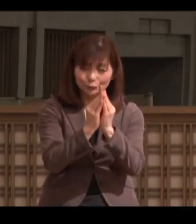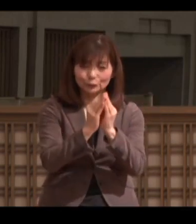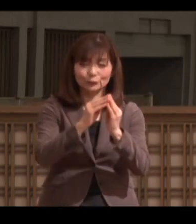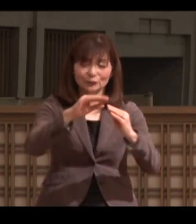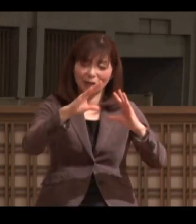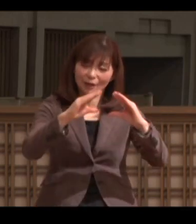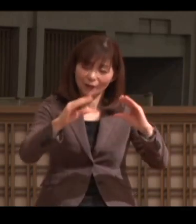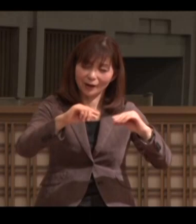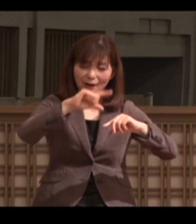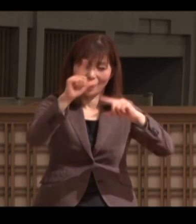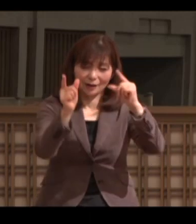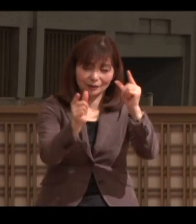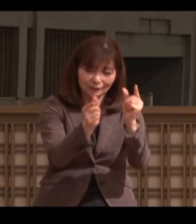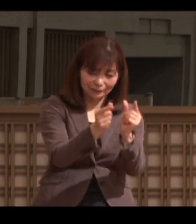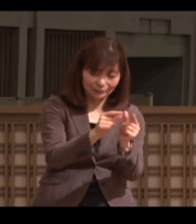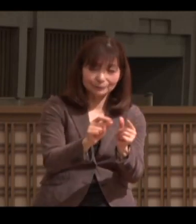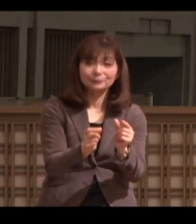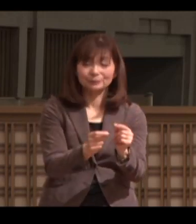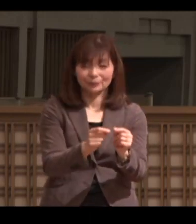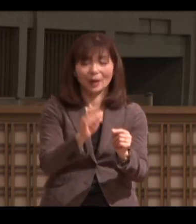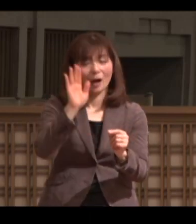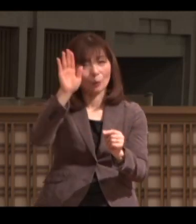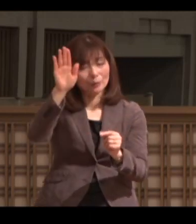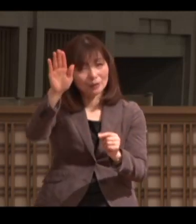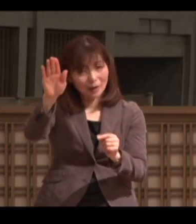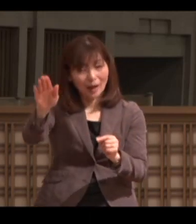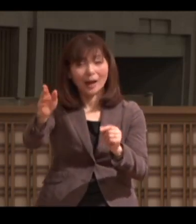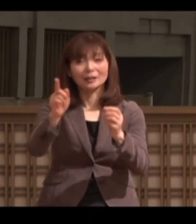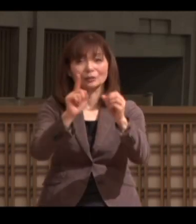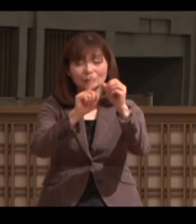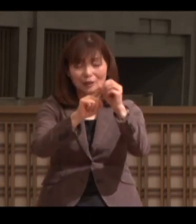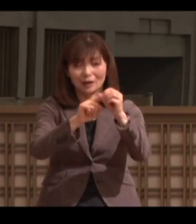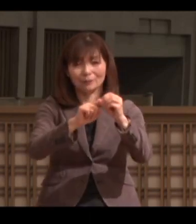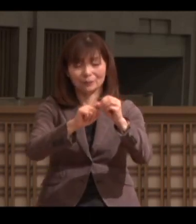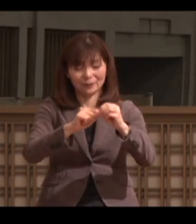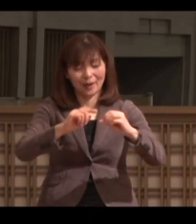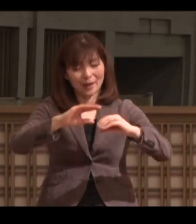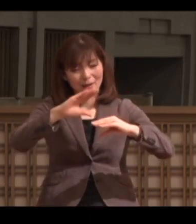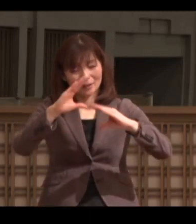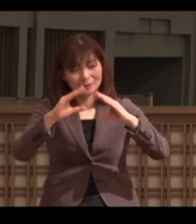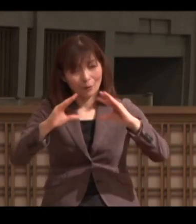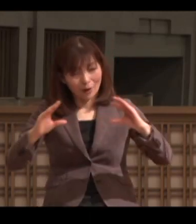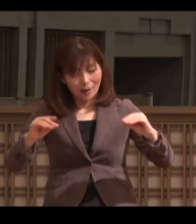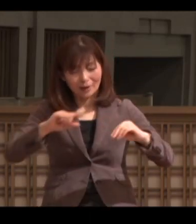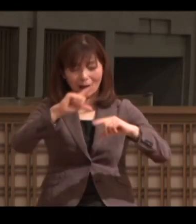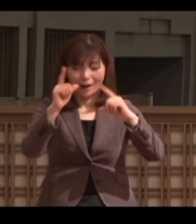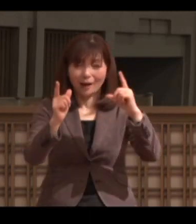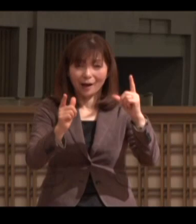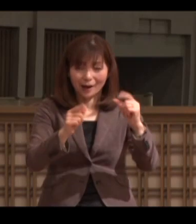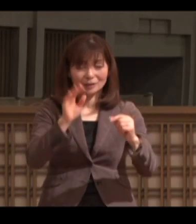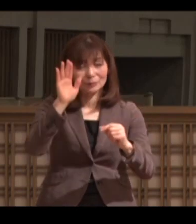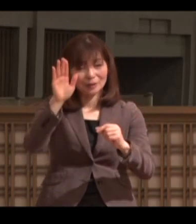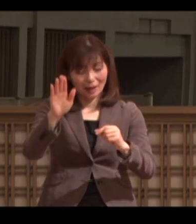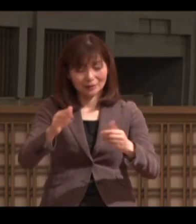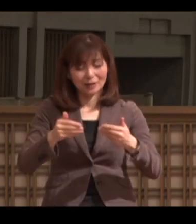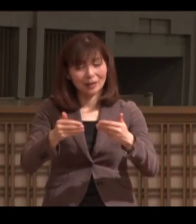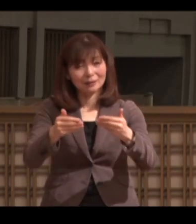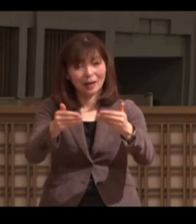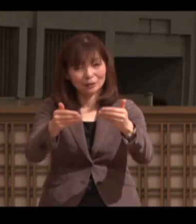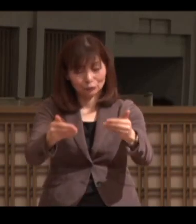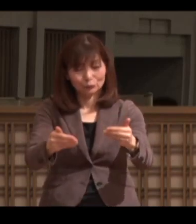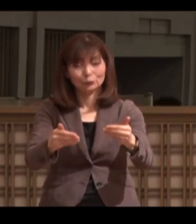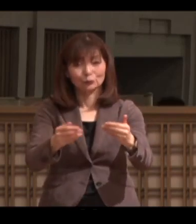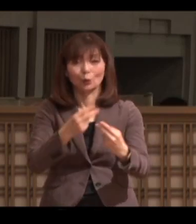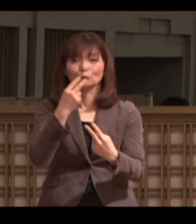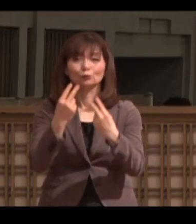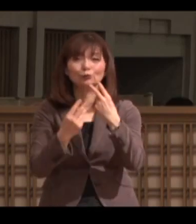から未来に向かってですね柔らかい雰囲気がこう広島市全域に展開するといったようなねデザインにしていただいたんじゃ